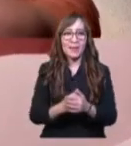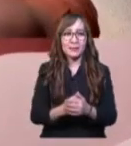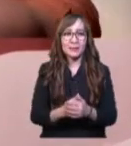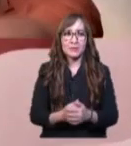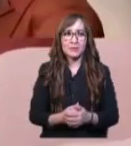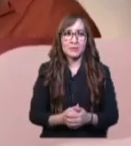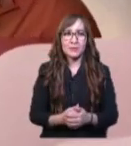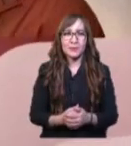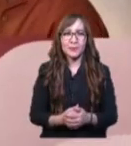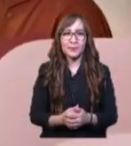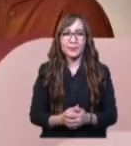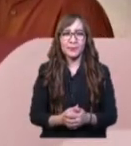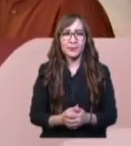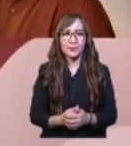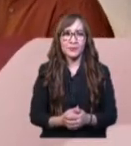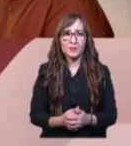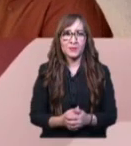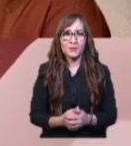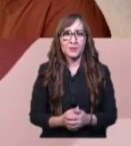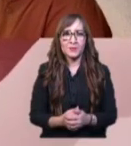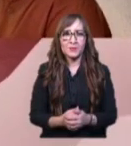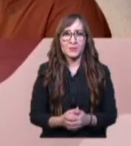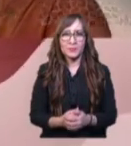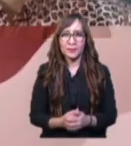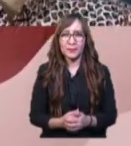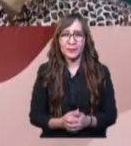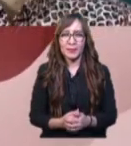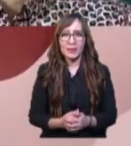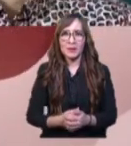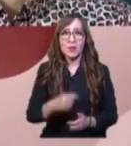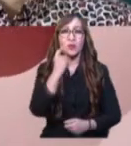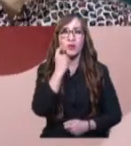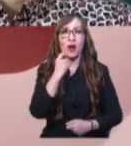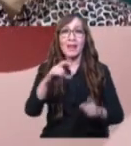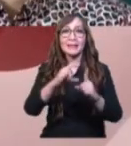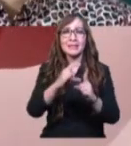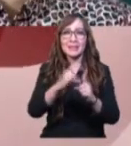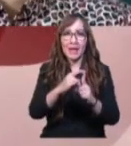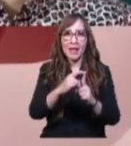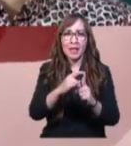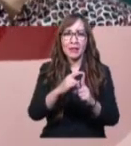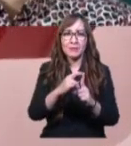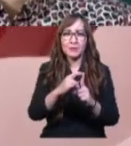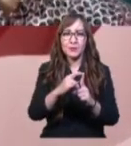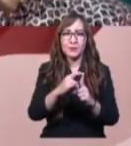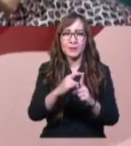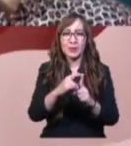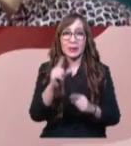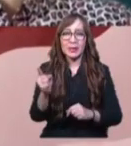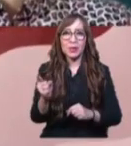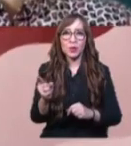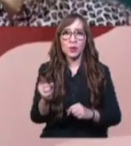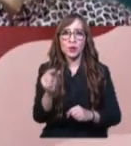ya, Mas. Nah, ini ya kalau ngomongin digitalisasi yang kita percaya itu termasuk